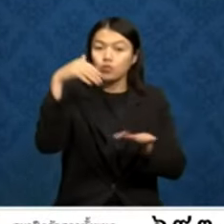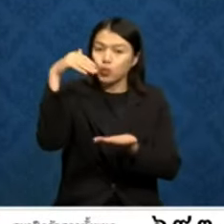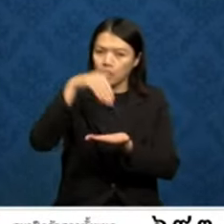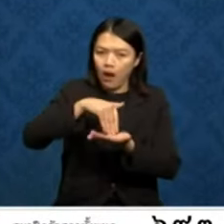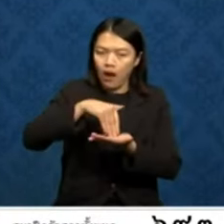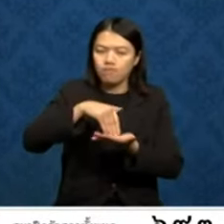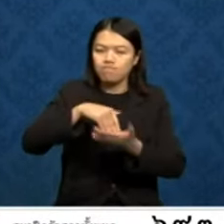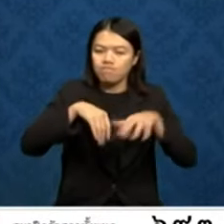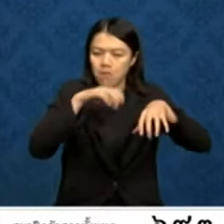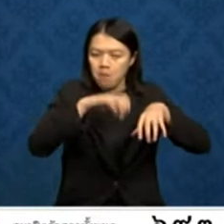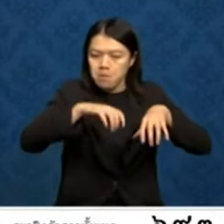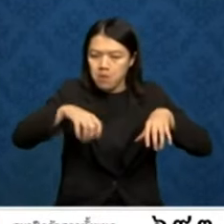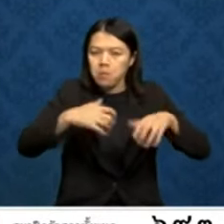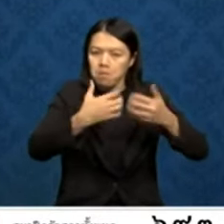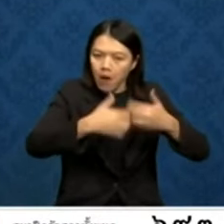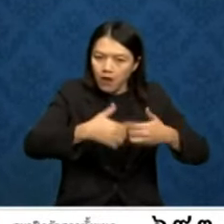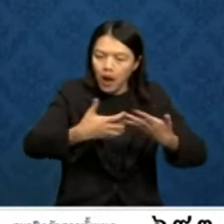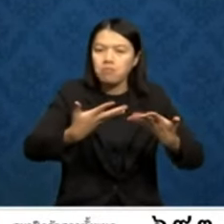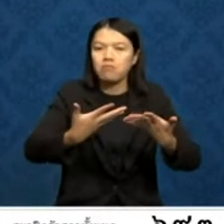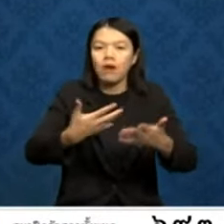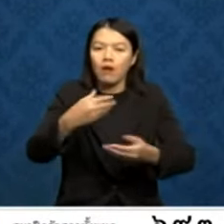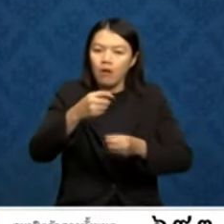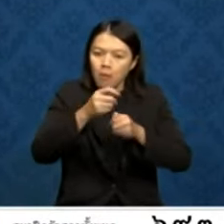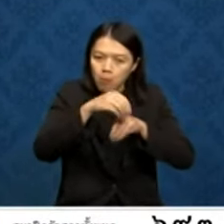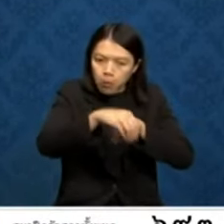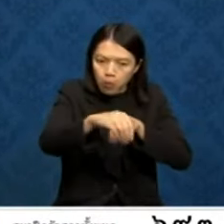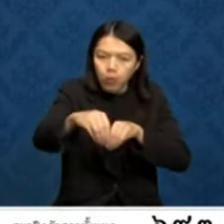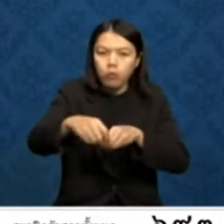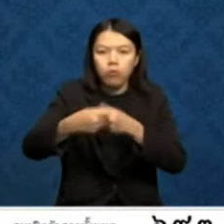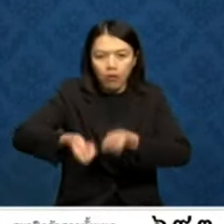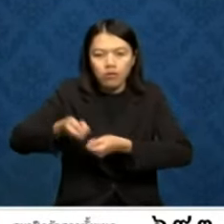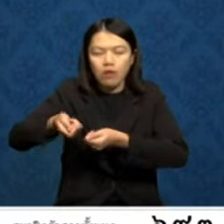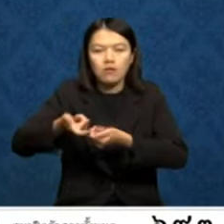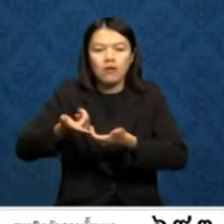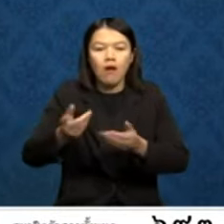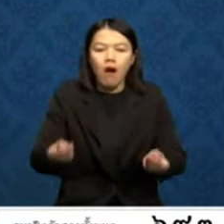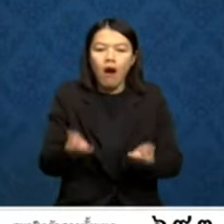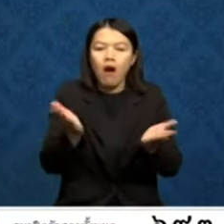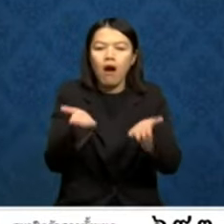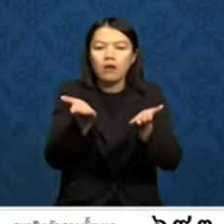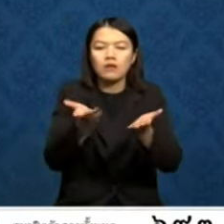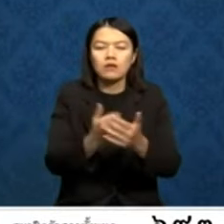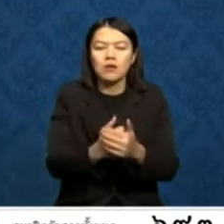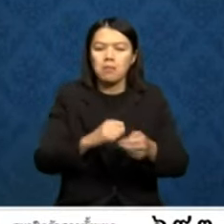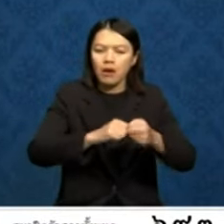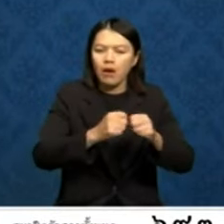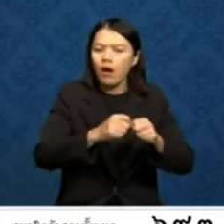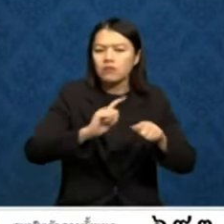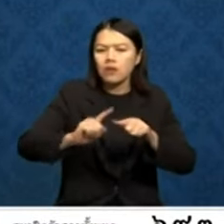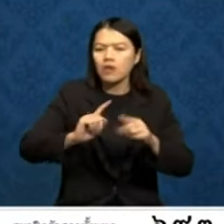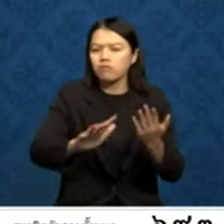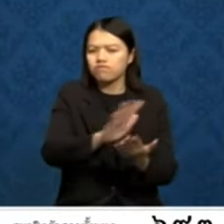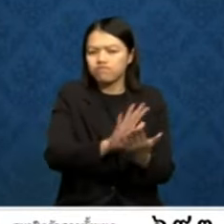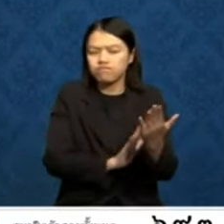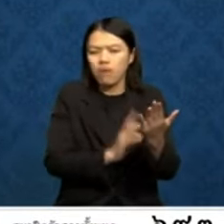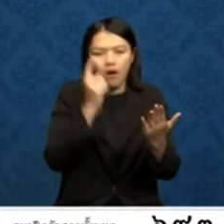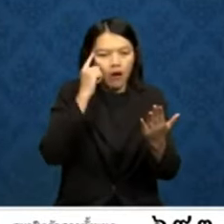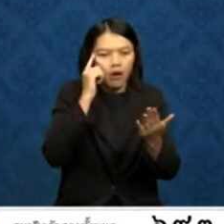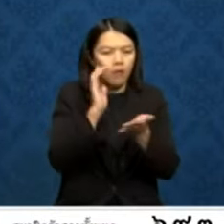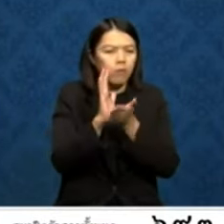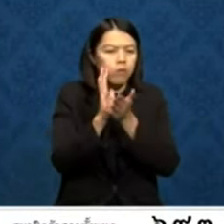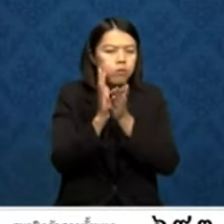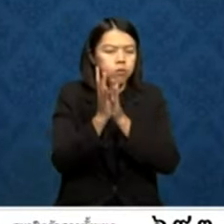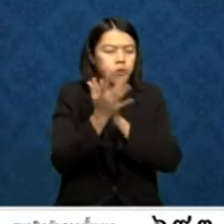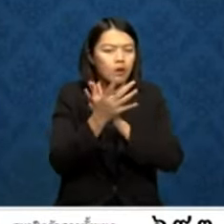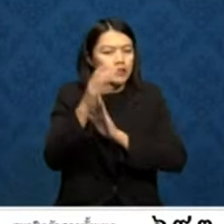ทั้งอุตสาหกรรมและการเกษตรเพื่อตอบสนองปัญหาทางภูมิรัฐศาสตร์พลิกฟื้นความเชื่อมั่นของคนไ